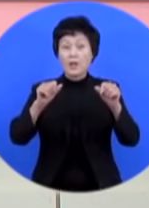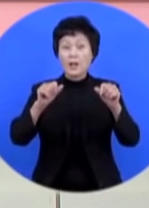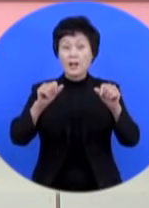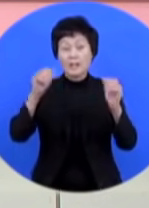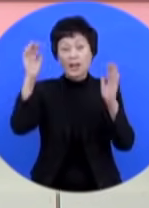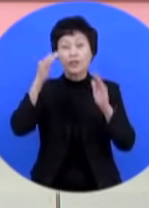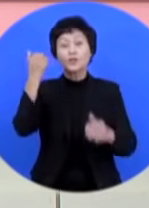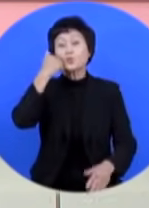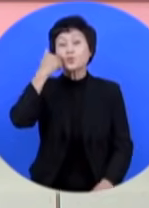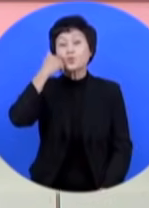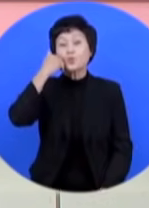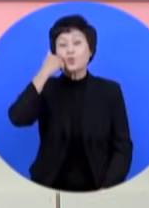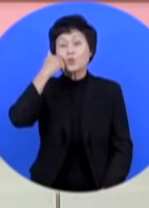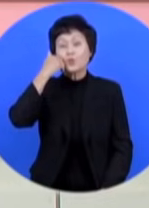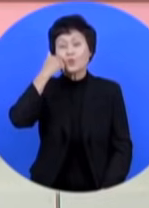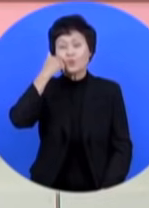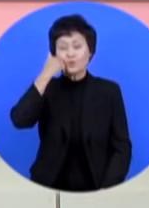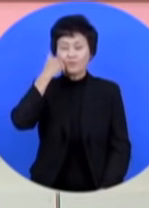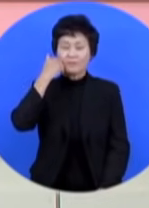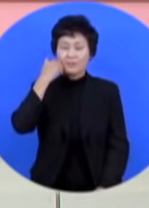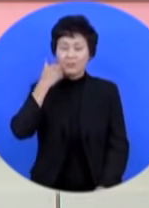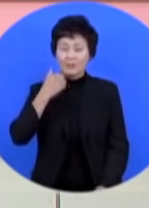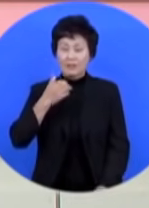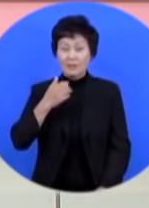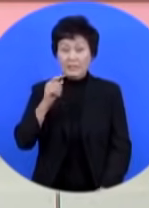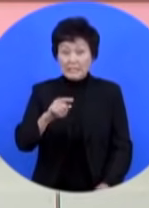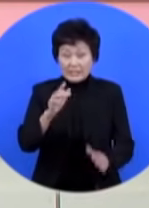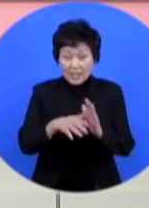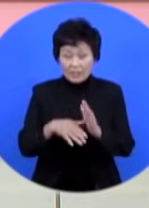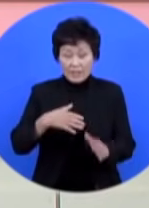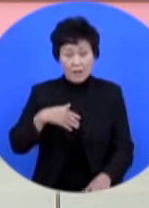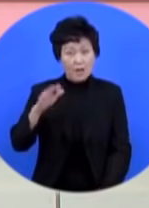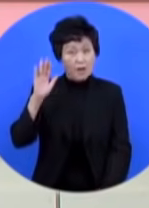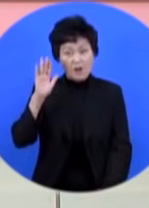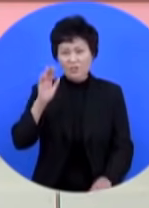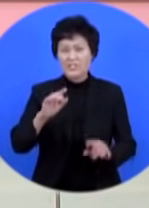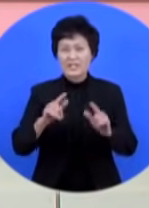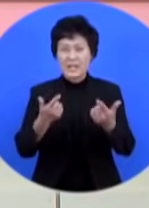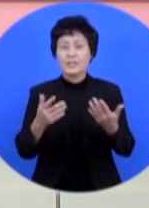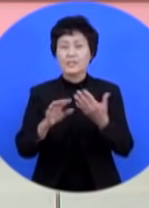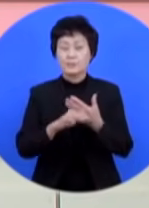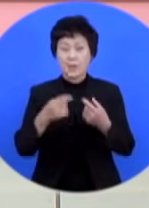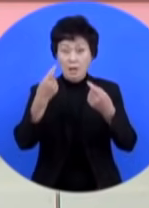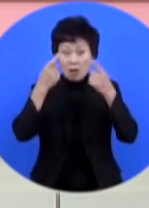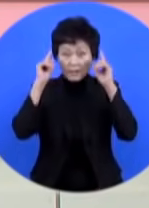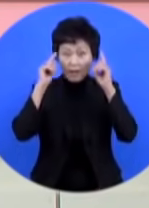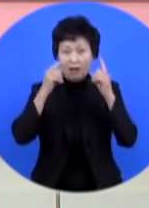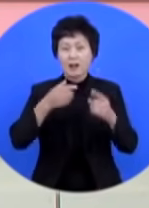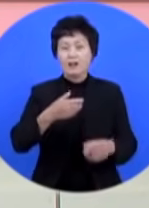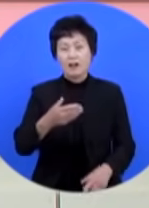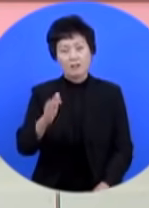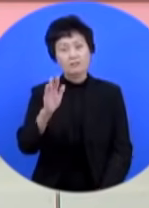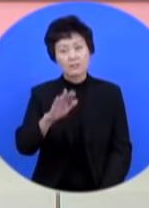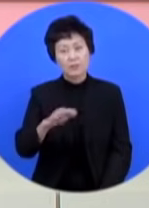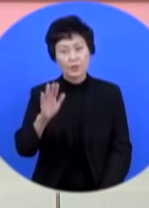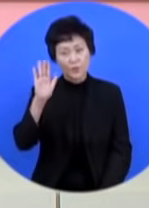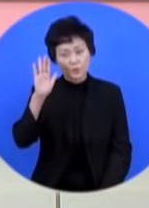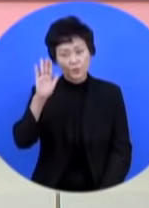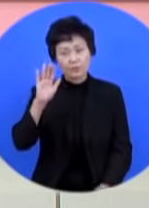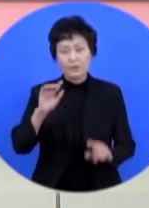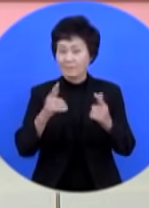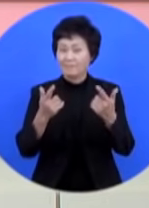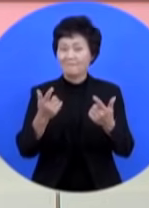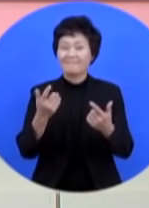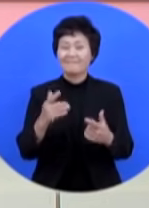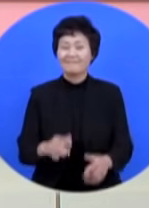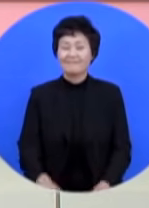누구냐? 그래서 제가 그때도 전 대학 갈 거기 때문에 손 들지는 않았습니다. 그랬더니 그러면 손 안 든 애가 누구냐? 그래서 제가 손을 든 너 어디 가려고